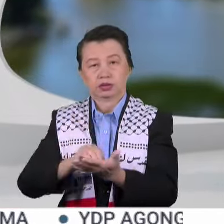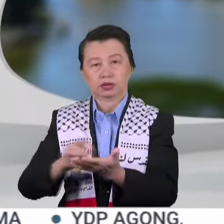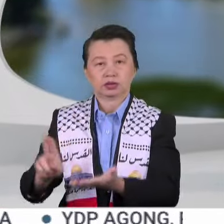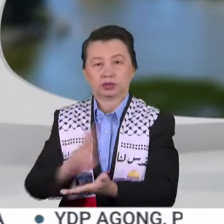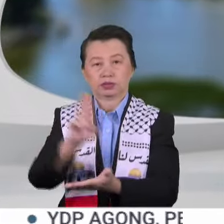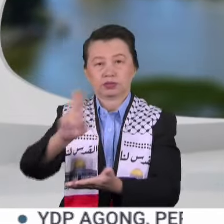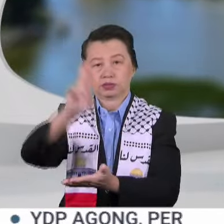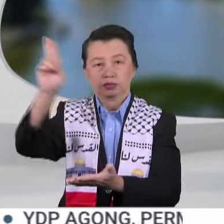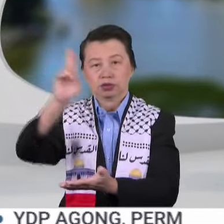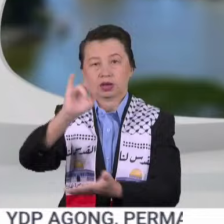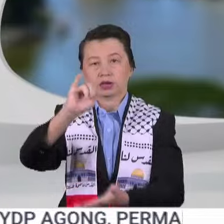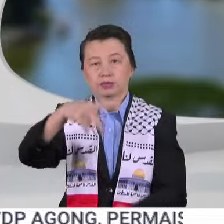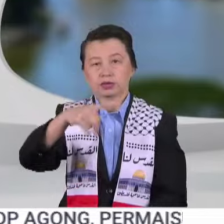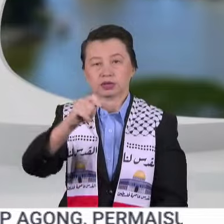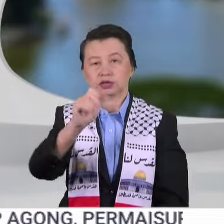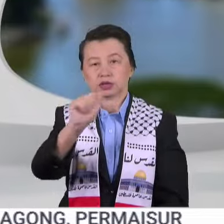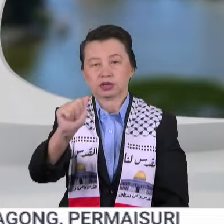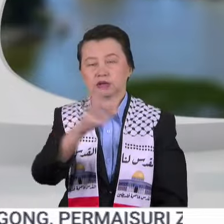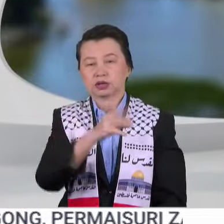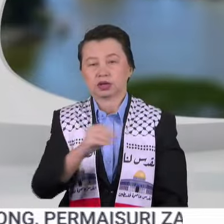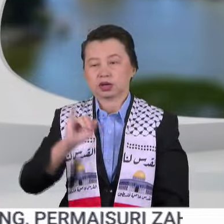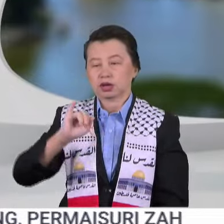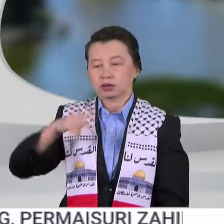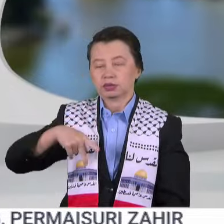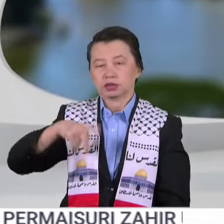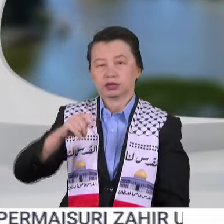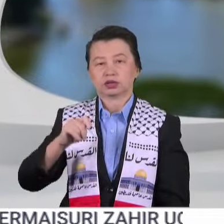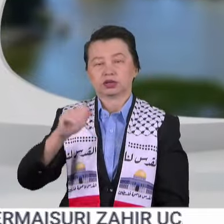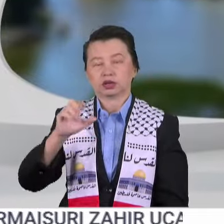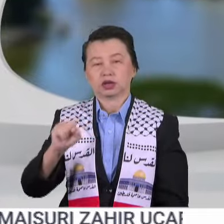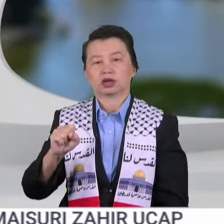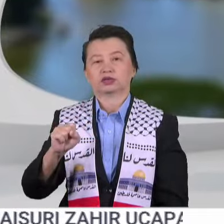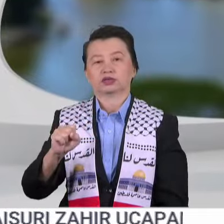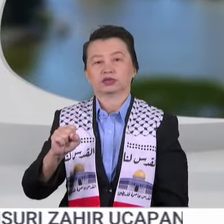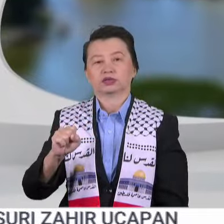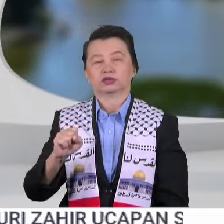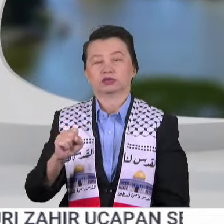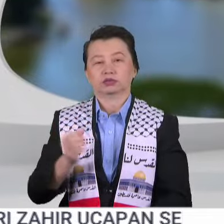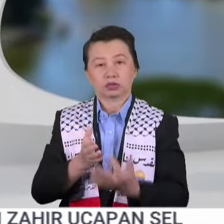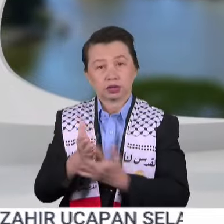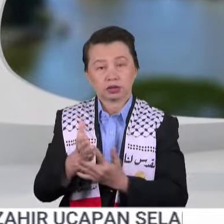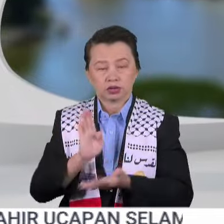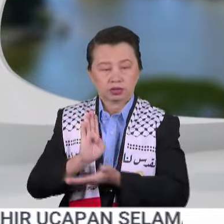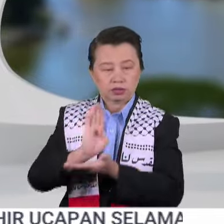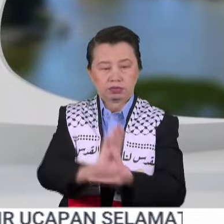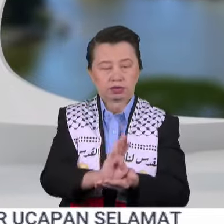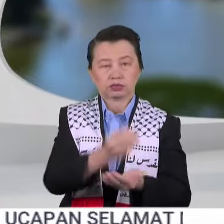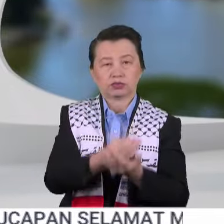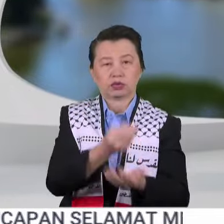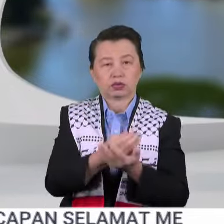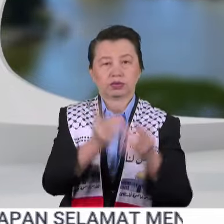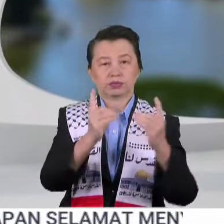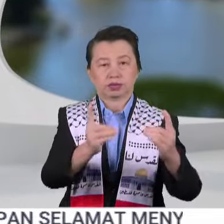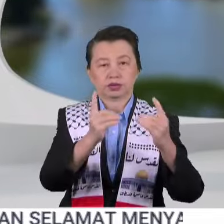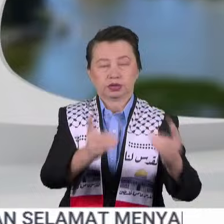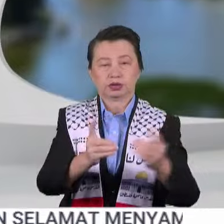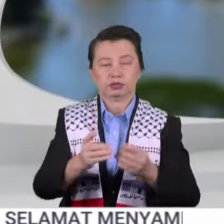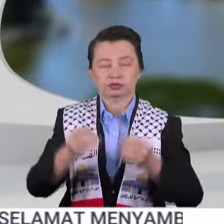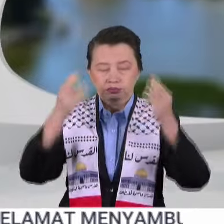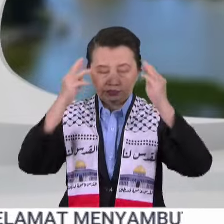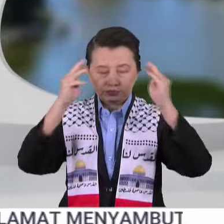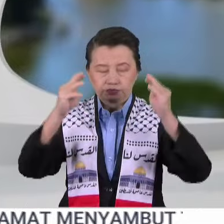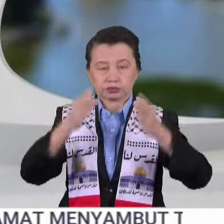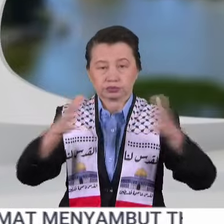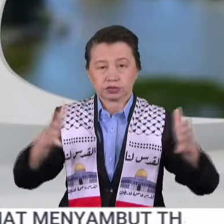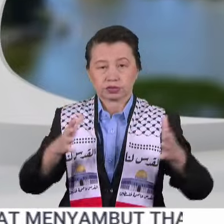Pengajian Tinggi Awam IPTA dan Institut Pengajian Tinggi Swasta IPTS menerusi bantuan kewangan pendidikan. Pengurus